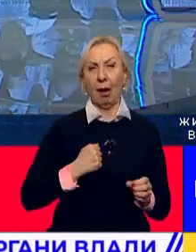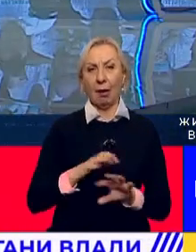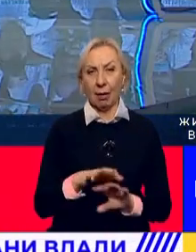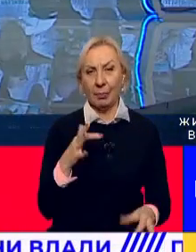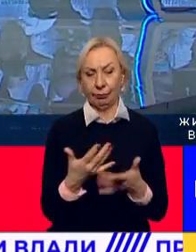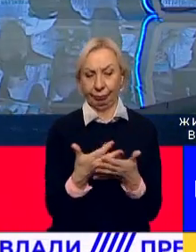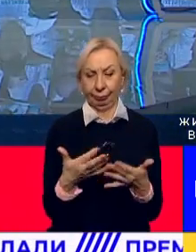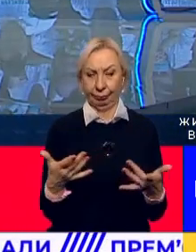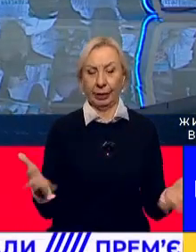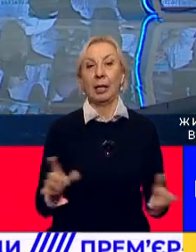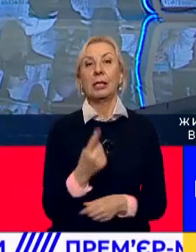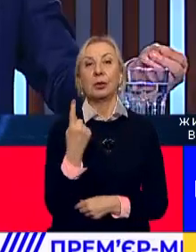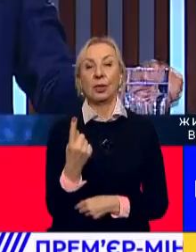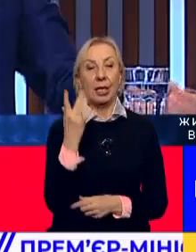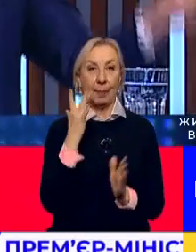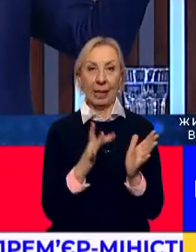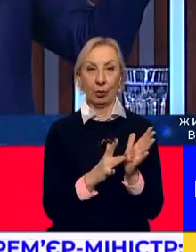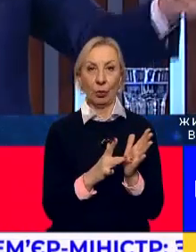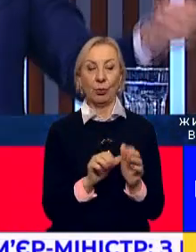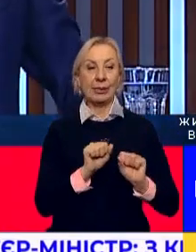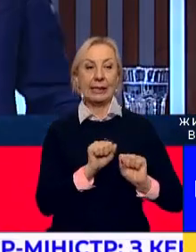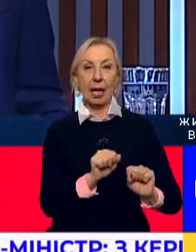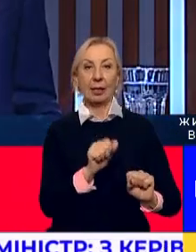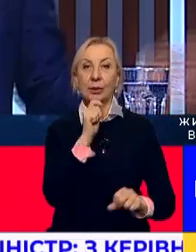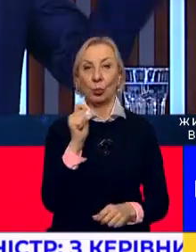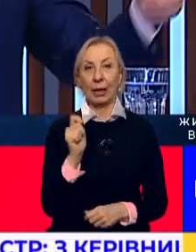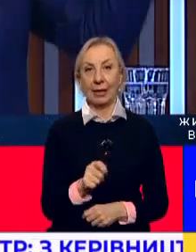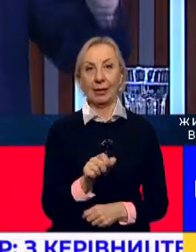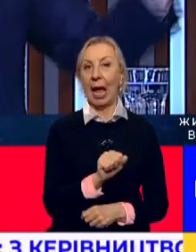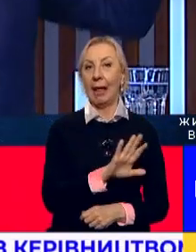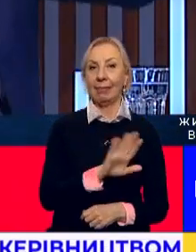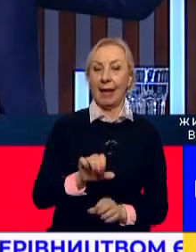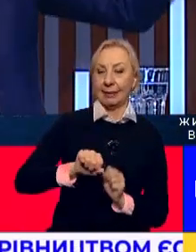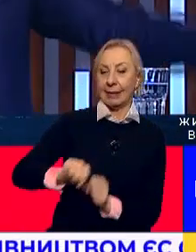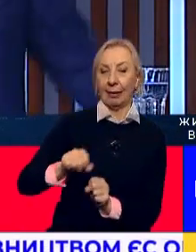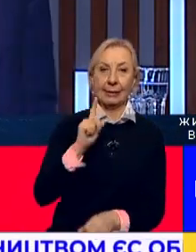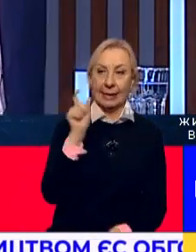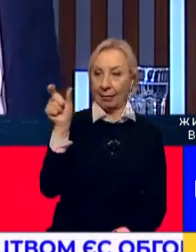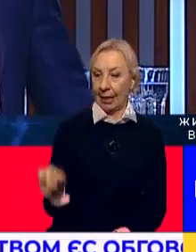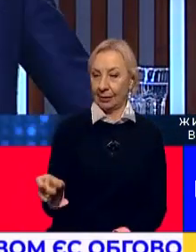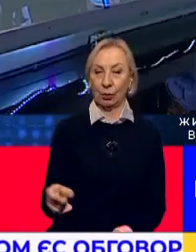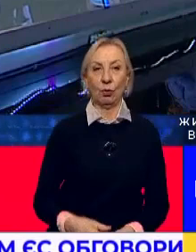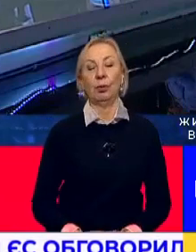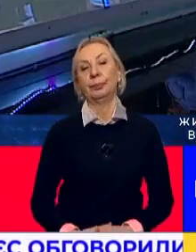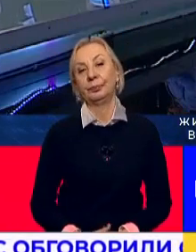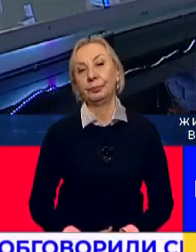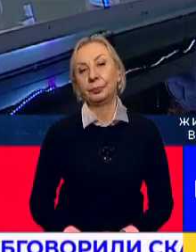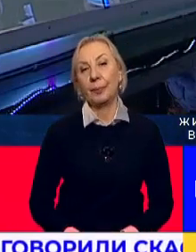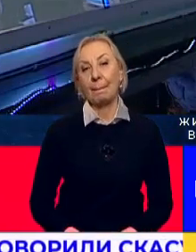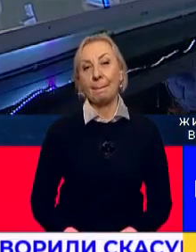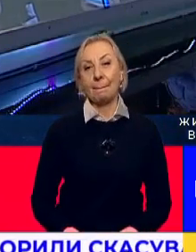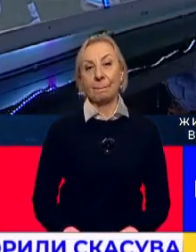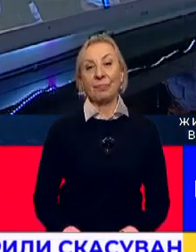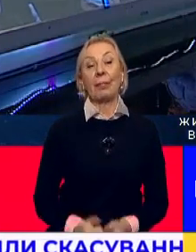ряд інших інструментів з однією метою – захисту країни, а не захисту Зеленського в його кріслі. Ви,